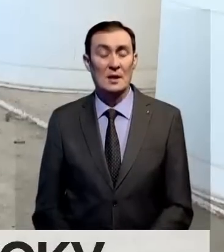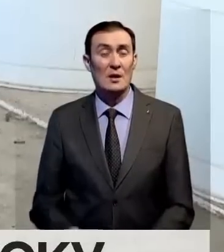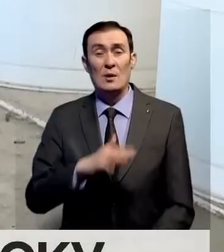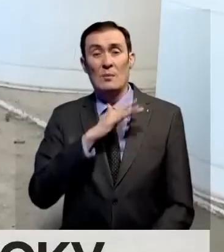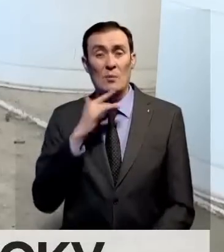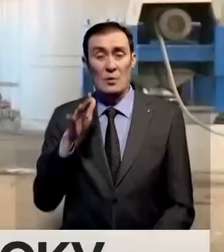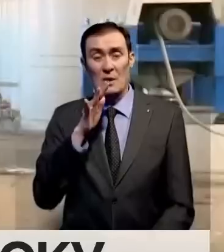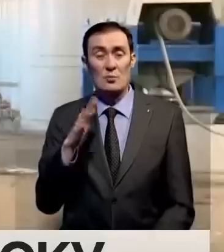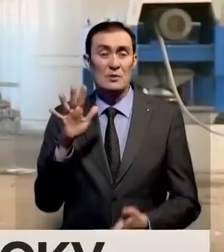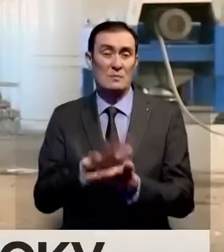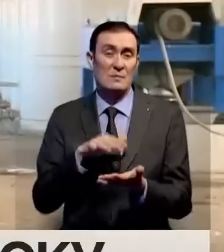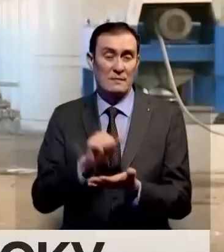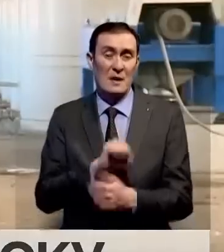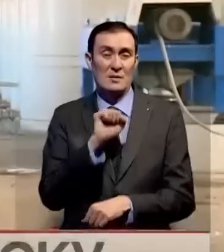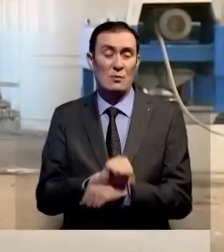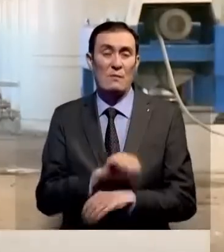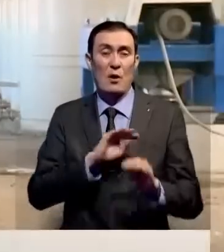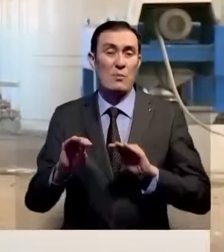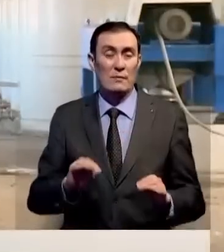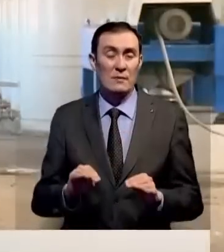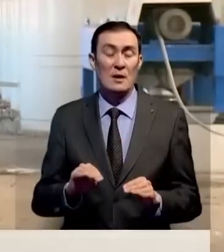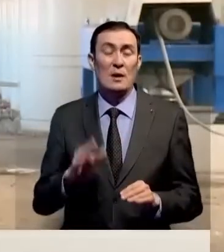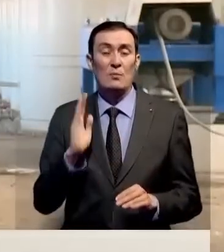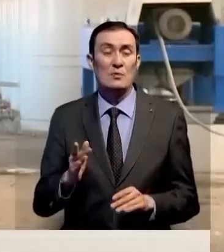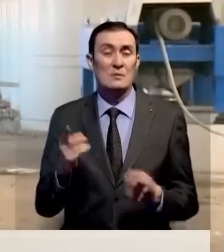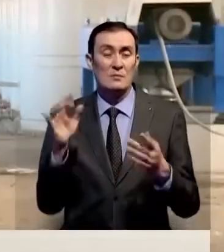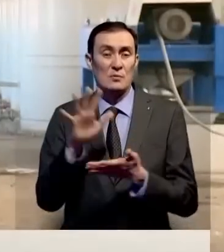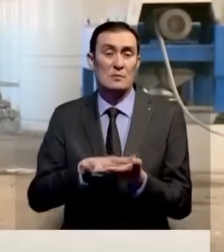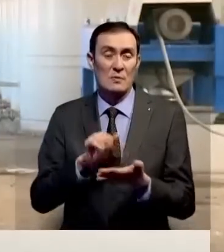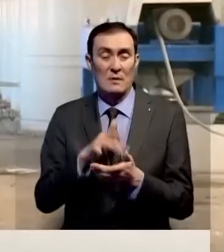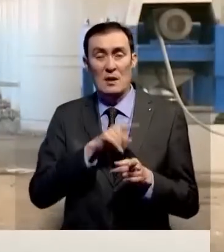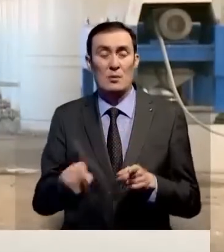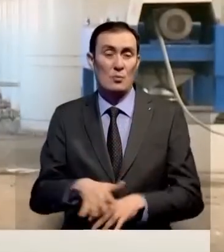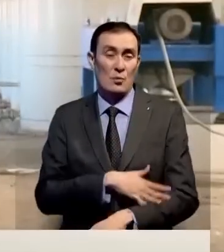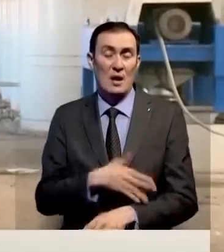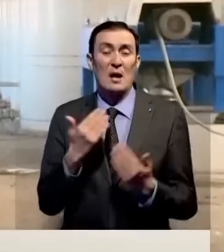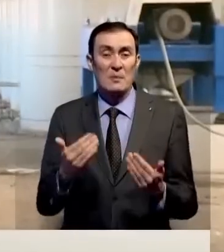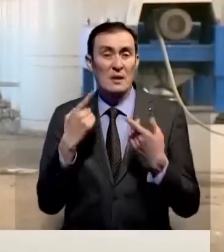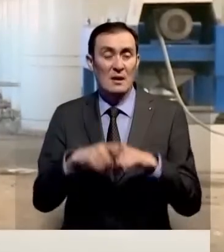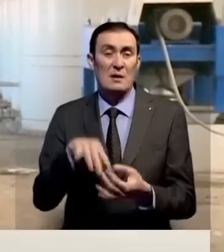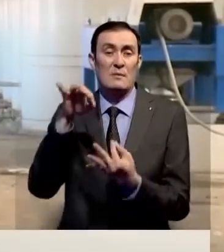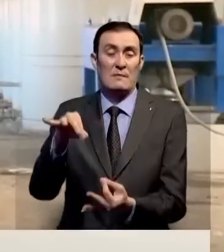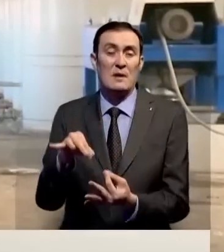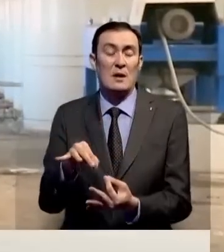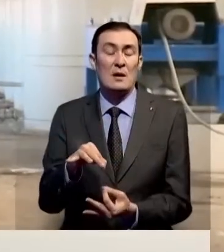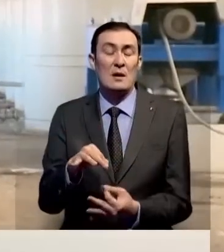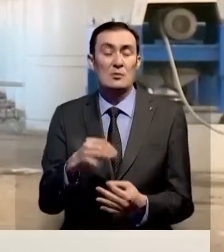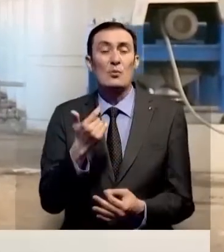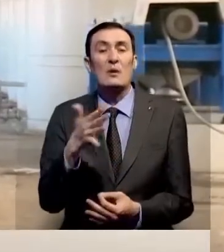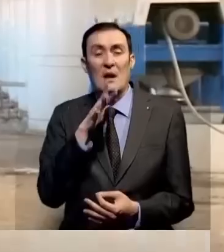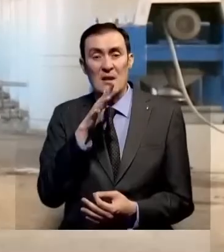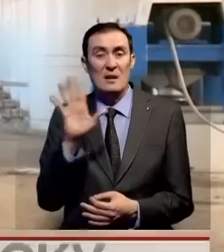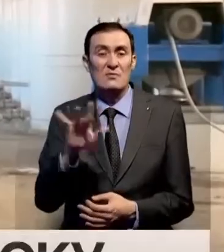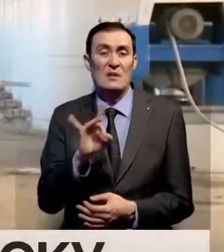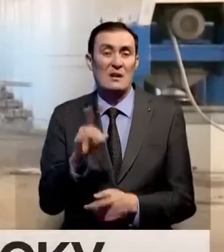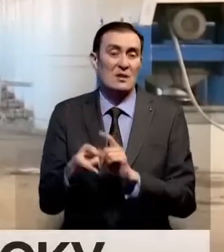Многое пришло в негодность. Остановка оборудования даже на год может вывести ее из строя намного. А тут техника простаивала несколько лет. Все